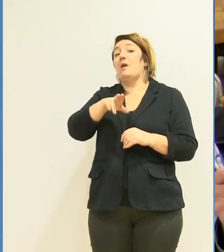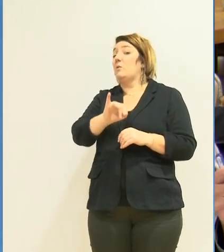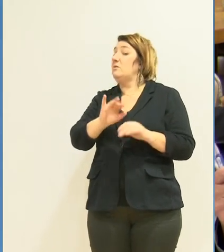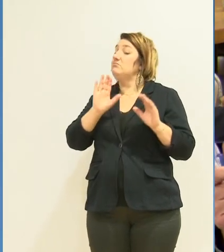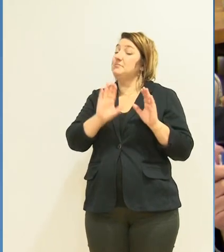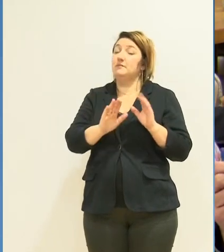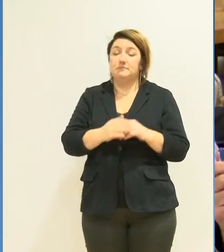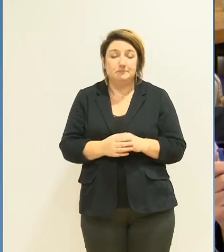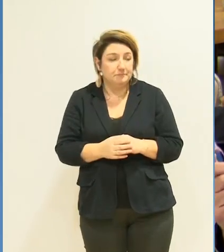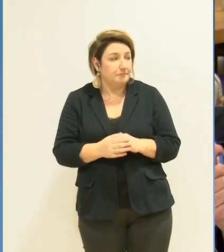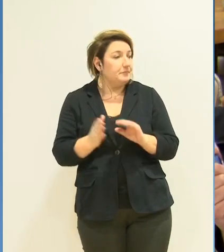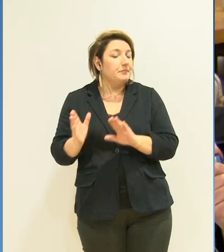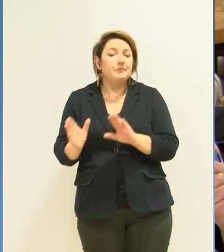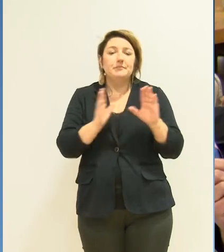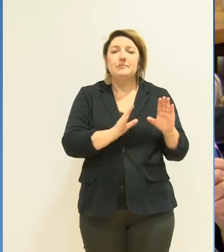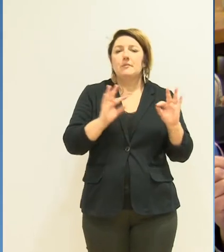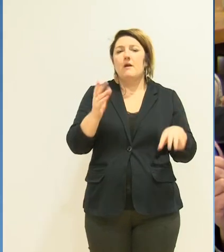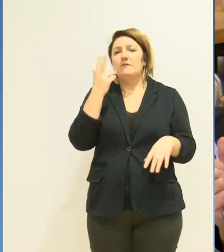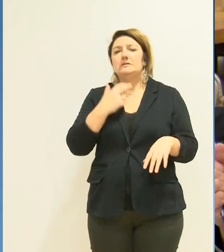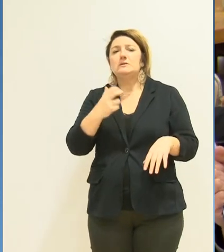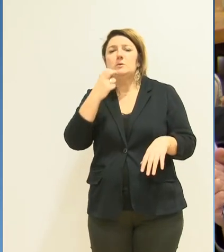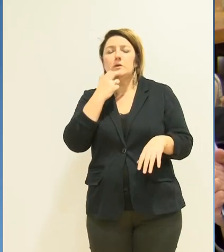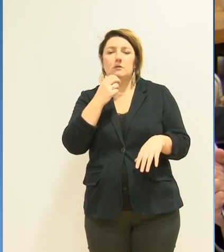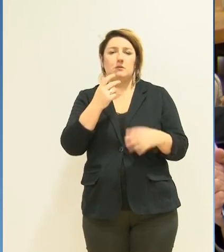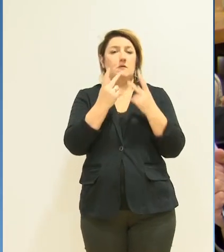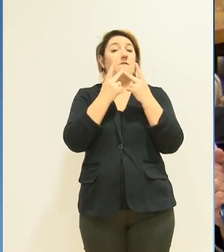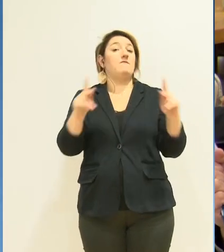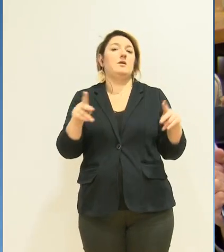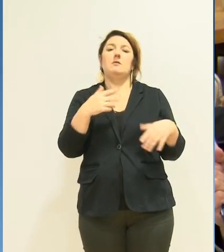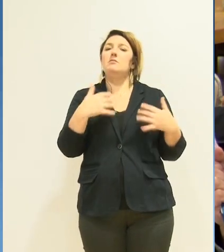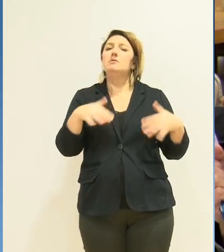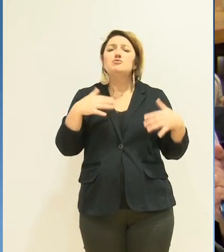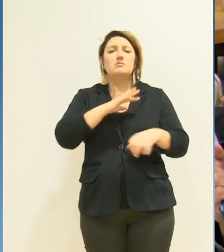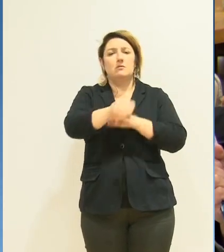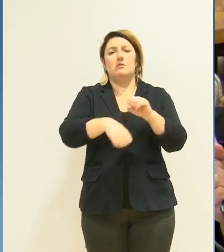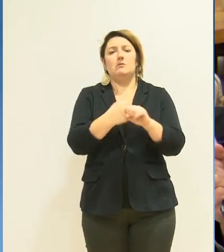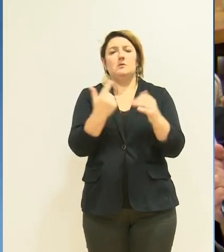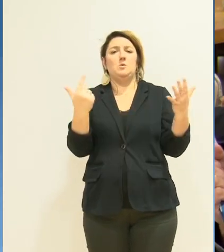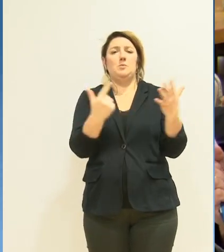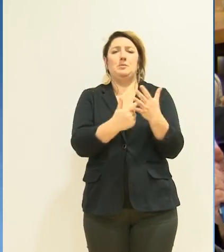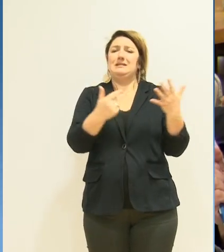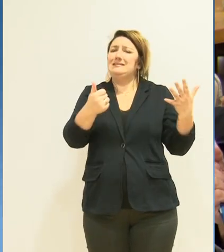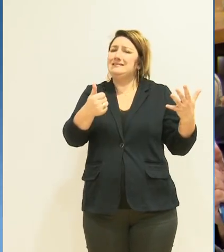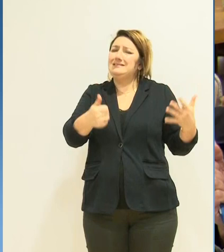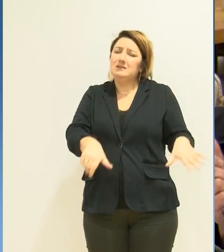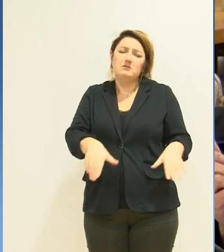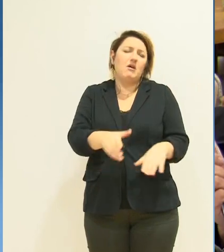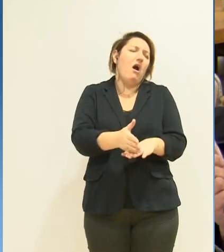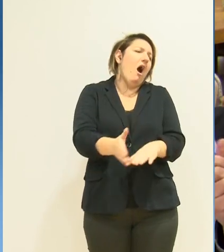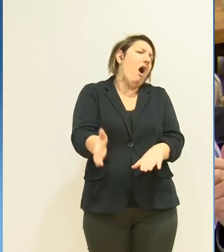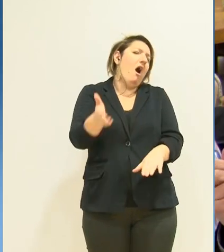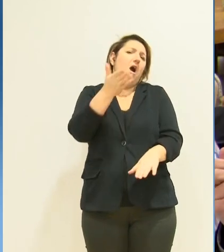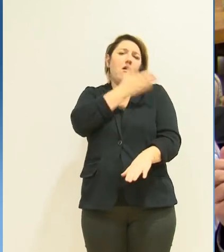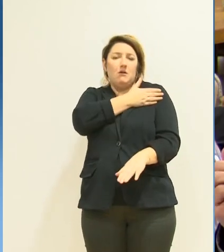pour ce qui concerne les citoyens la ville avait pris les devants dès 2016 nous avions préparé un